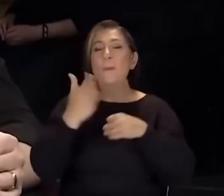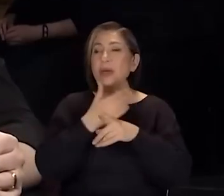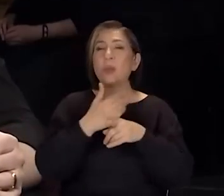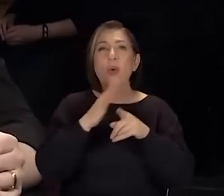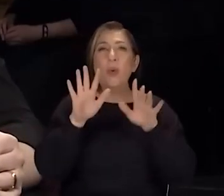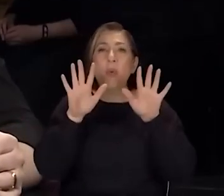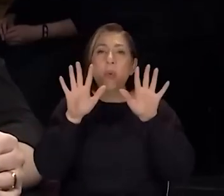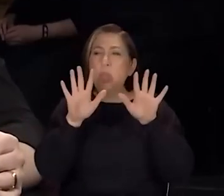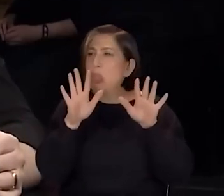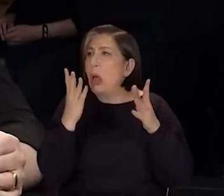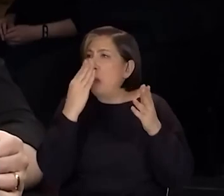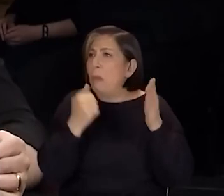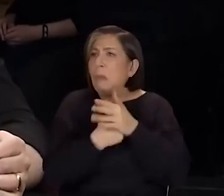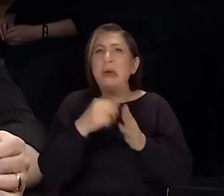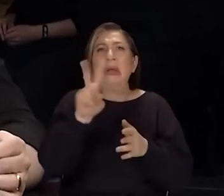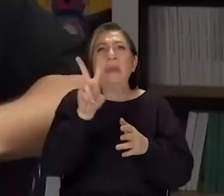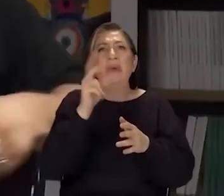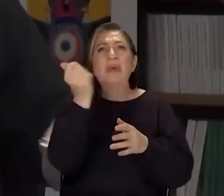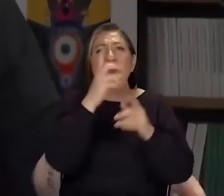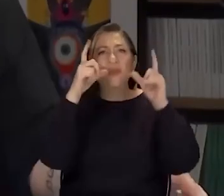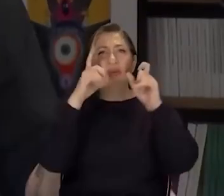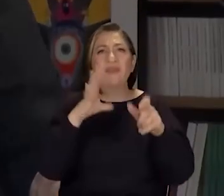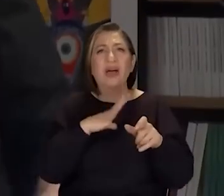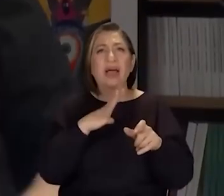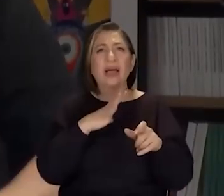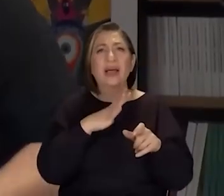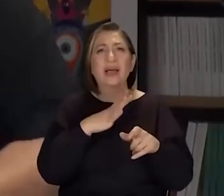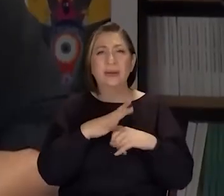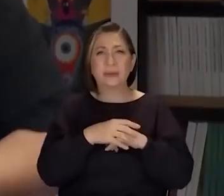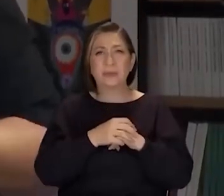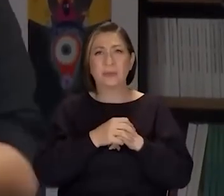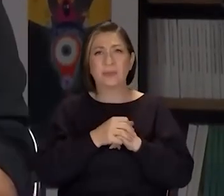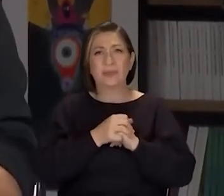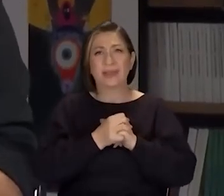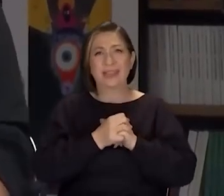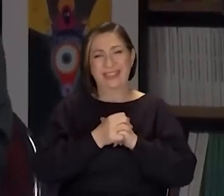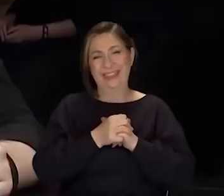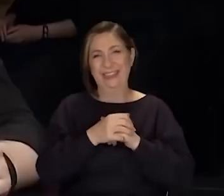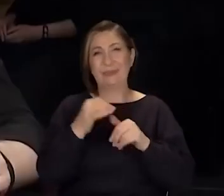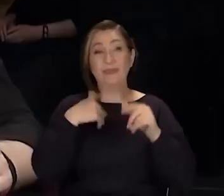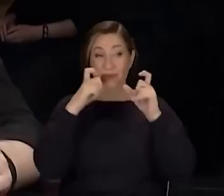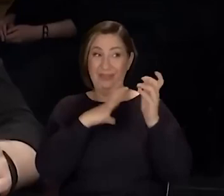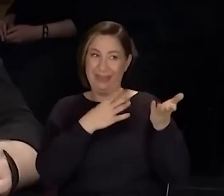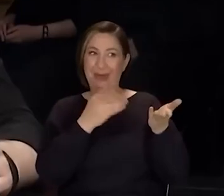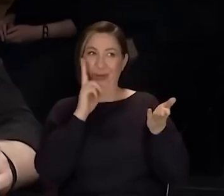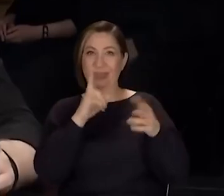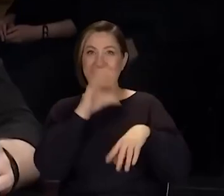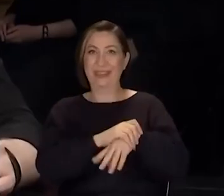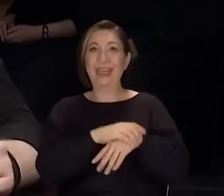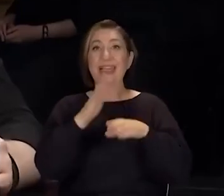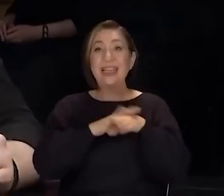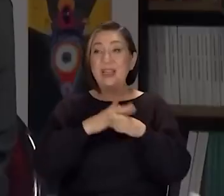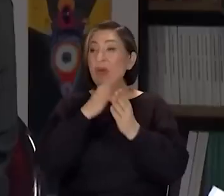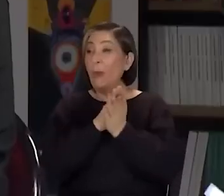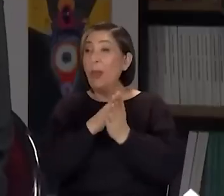10 tane falan fotoğraf, 20 tane fotoğrafımız vardır. Güler'le benim fotoğraflarım var. Başka hocam. Aynen. Nerede kedi